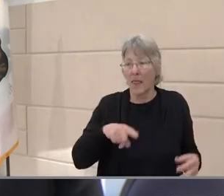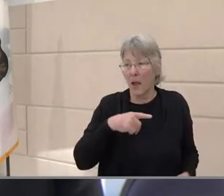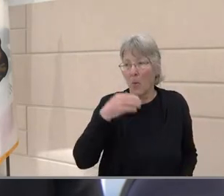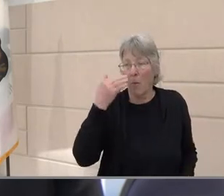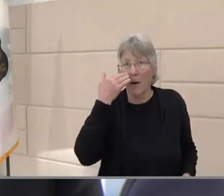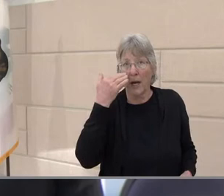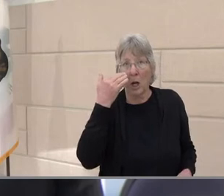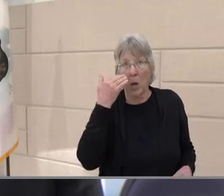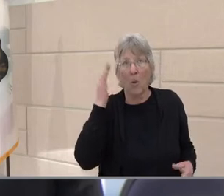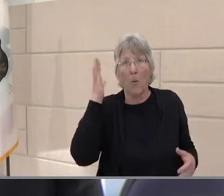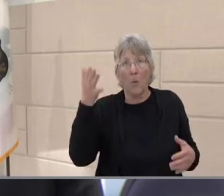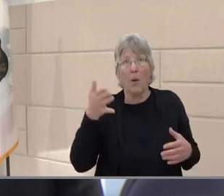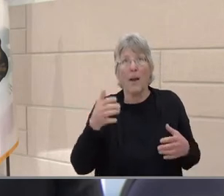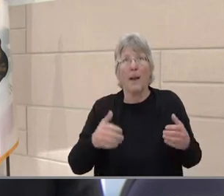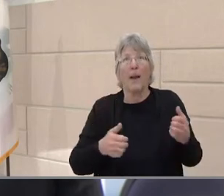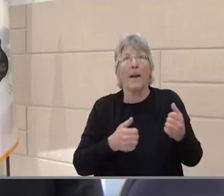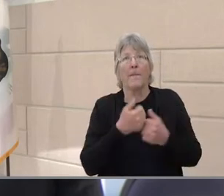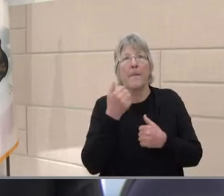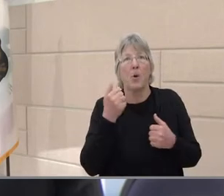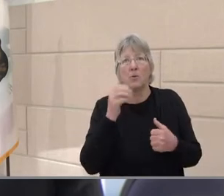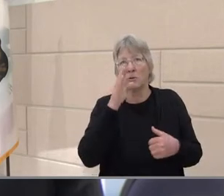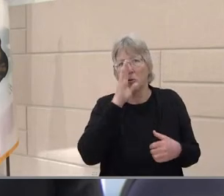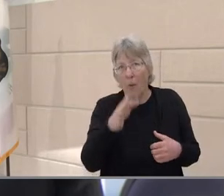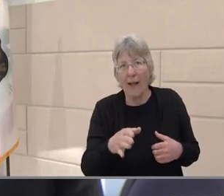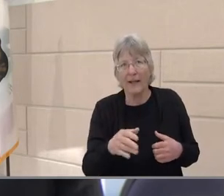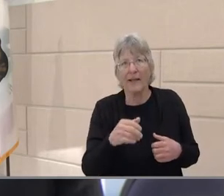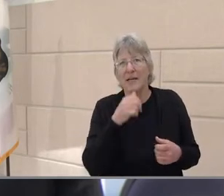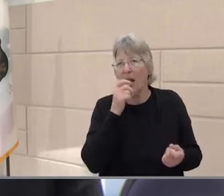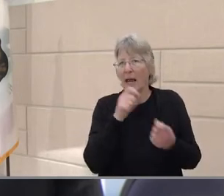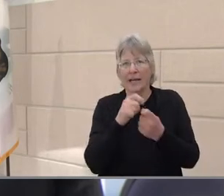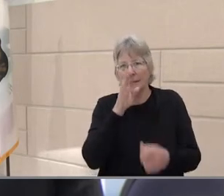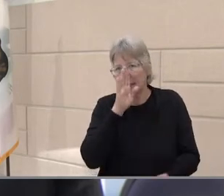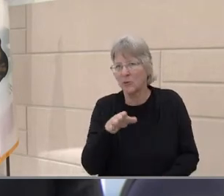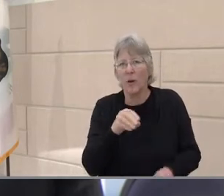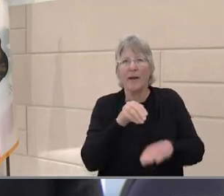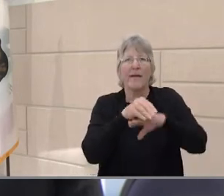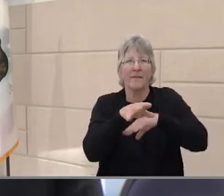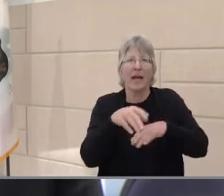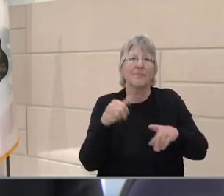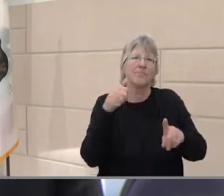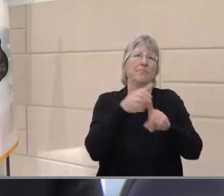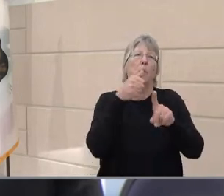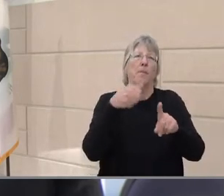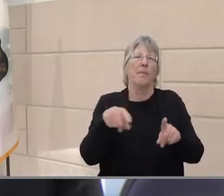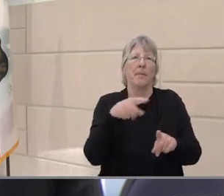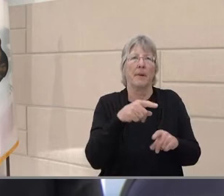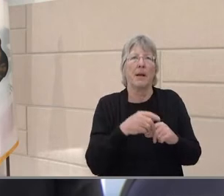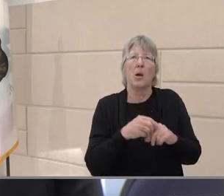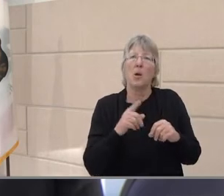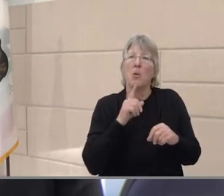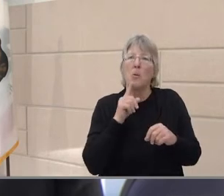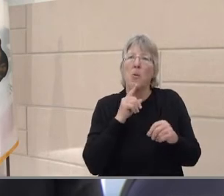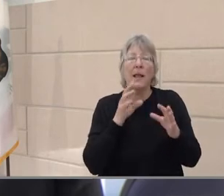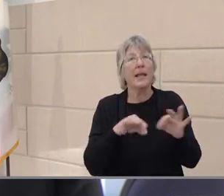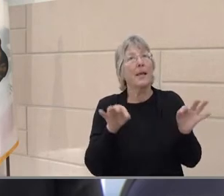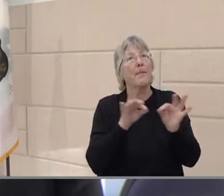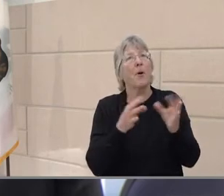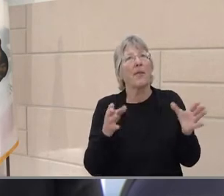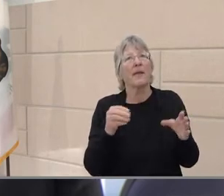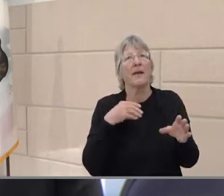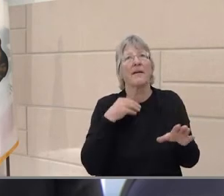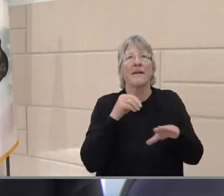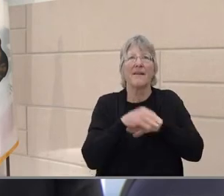យើងត្រូវតែគិតថាគិតគូរអំពីលទ្ធផលប៉ះពាល់មកកាន់យើ